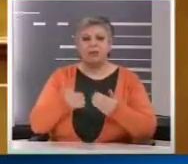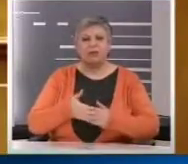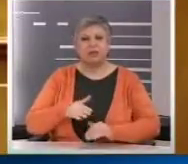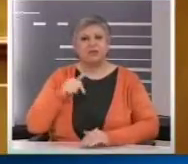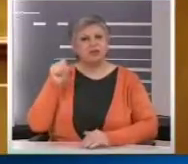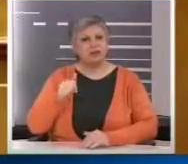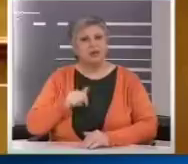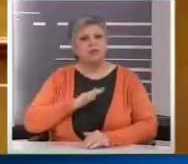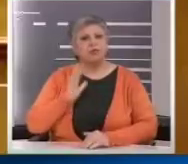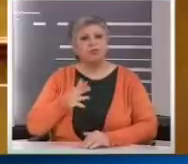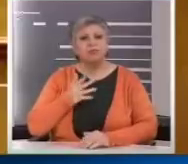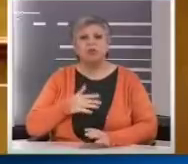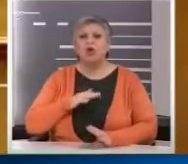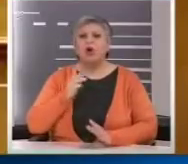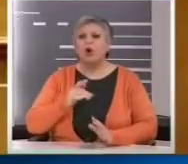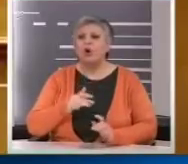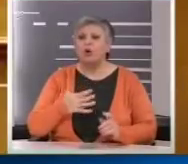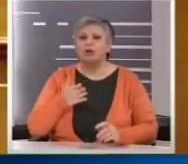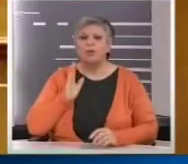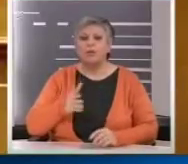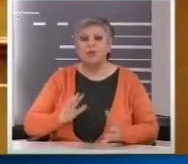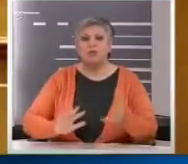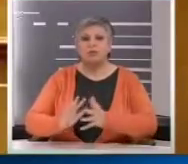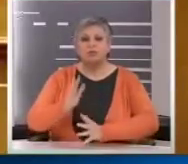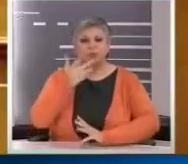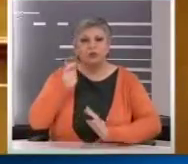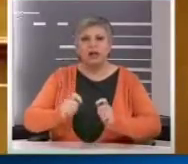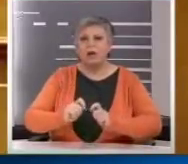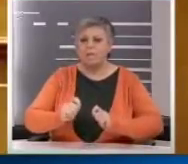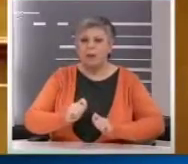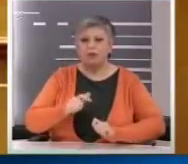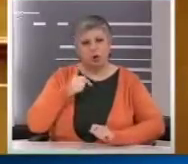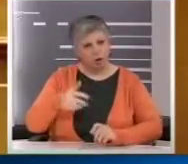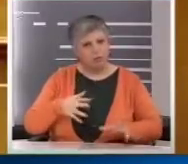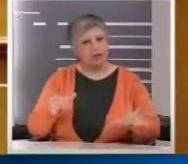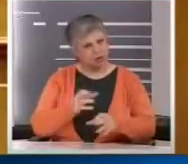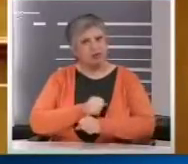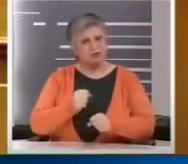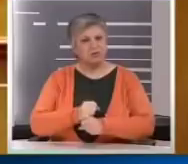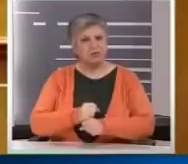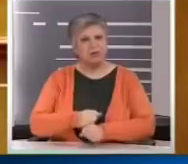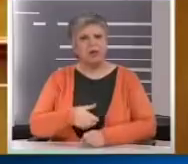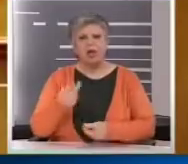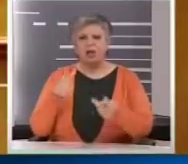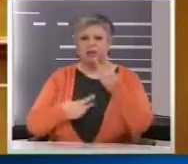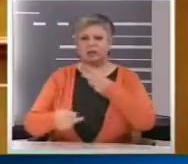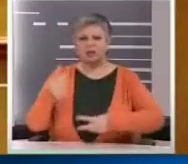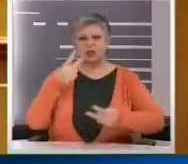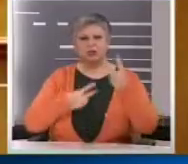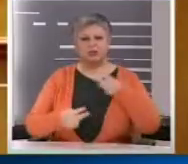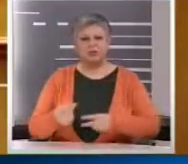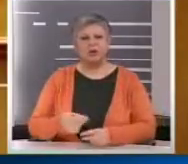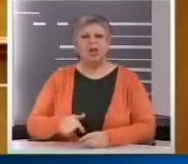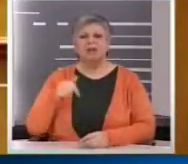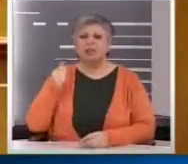αναπτυξιακό μέτρο σε όλη τη διαδικασία της χώρας, της καινούργιας χώρας που φτιάχνουμε. Μας κατηγορείτε και έχετε κάνει νύπερ